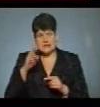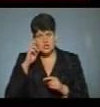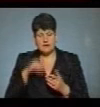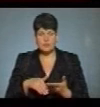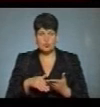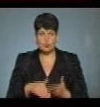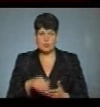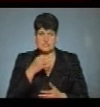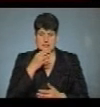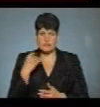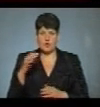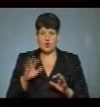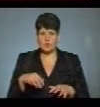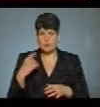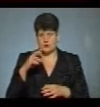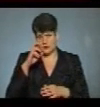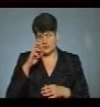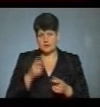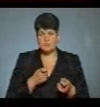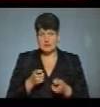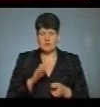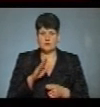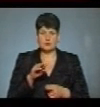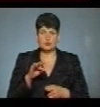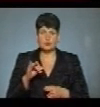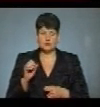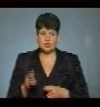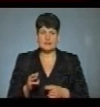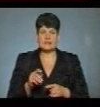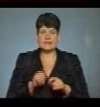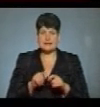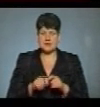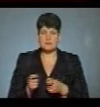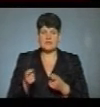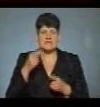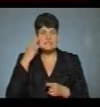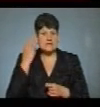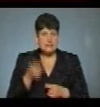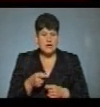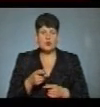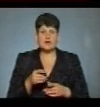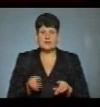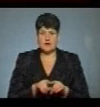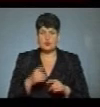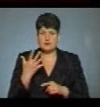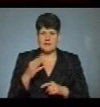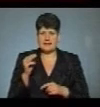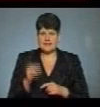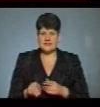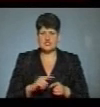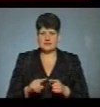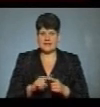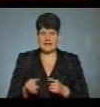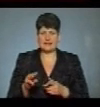голова облдержадміністрації Володимир Труш. За його словами, тести з Китаю. Також надійшли 5 тисяч швидких тестів, понад